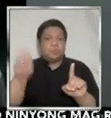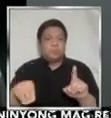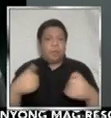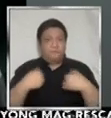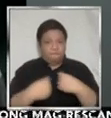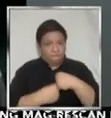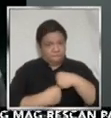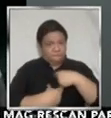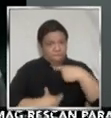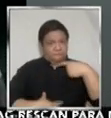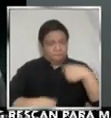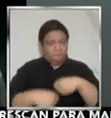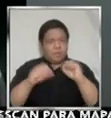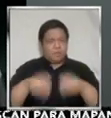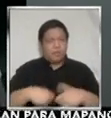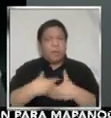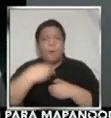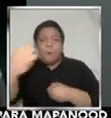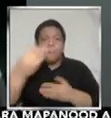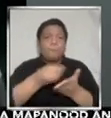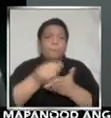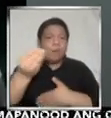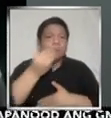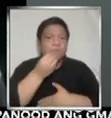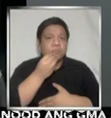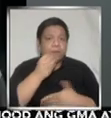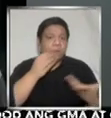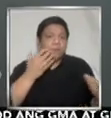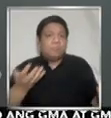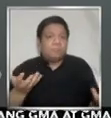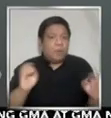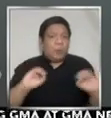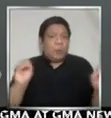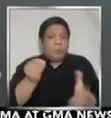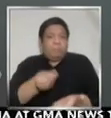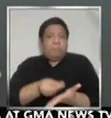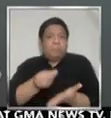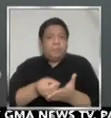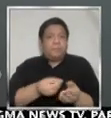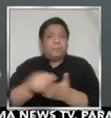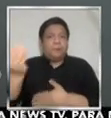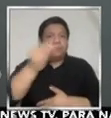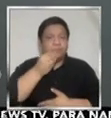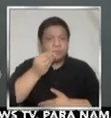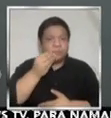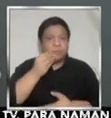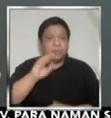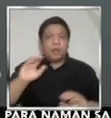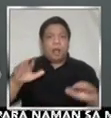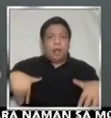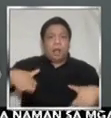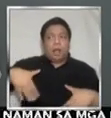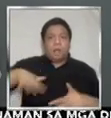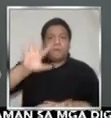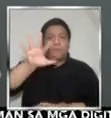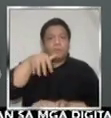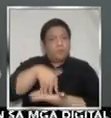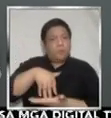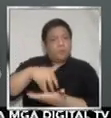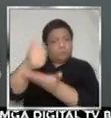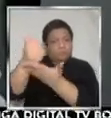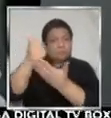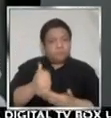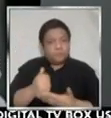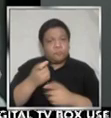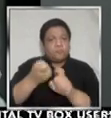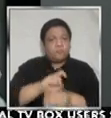siya para makalabas at bumili ng pagkain, wala rin naman daw siyang pambili. Wala pa rin daw ang 5,000 cash assistance na manggagaling